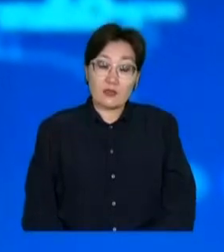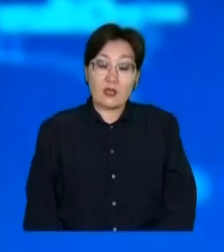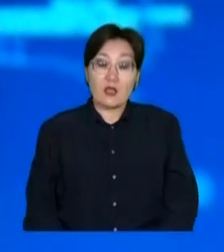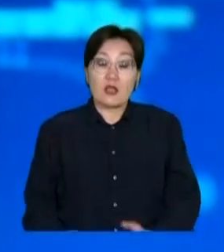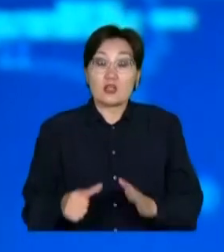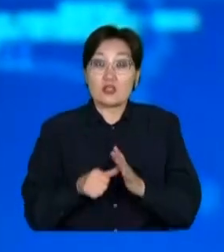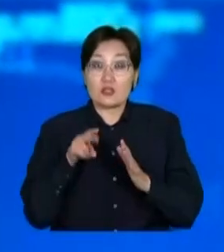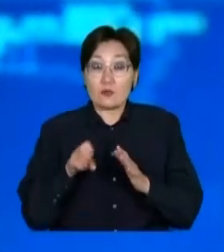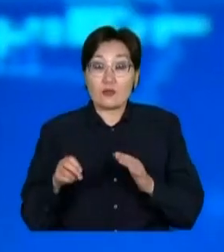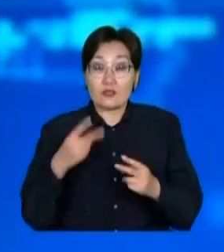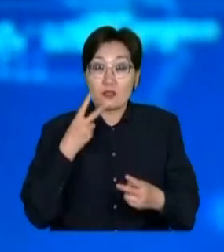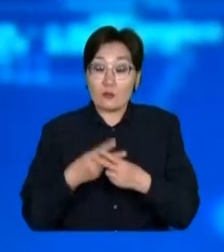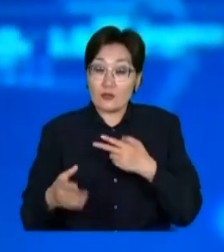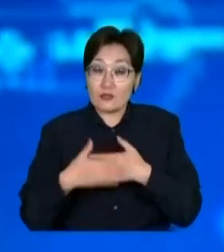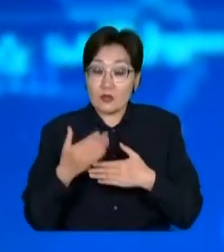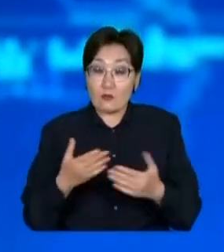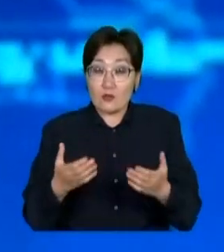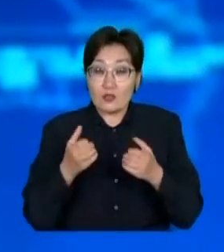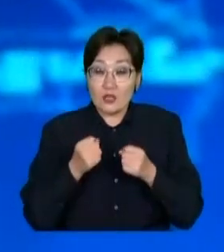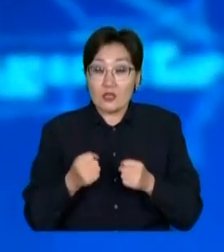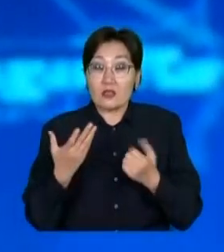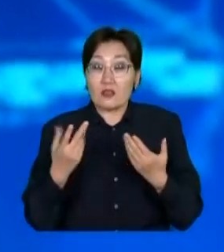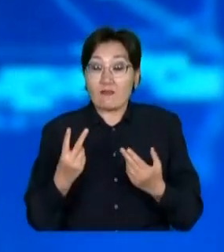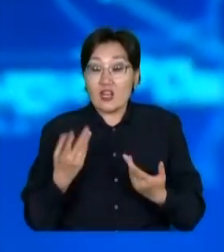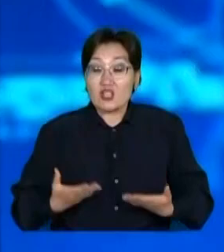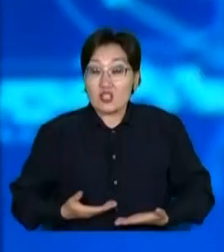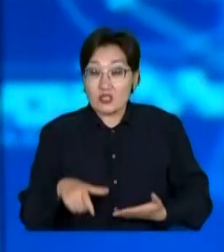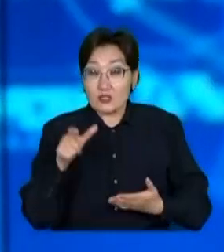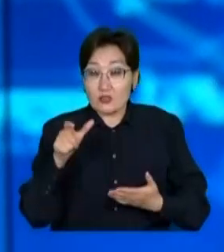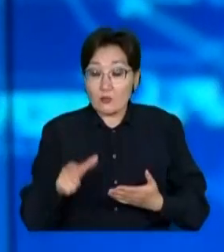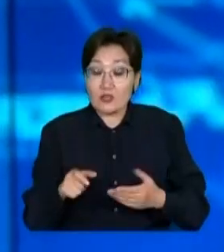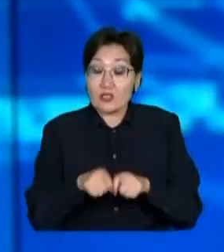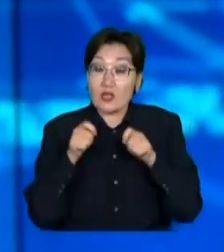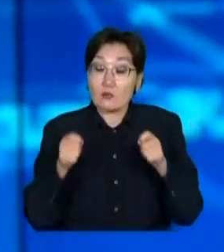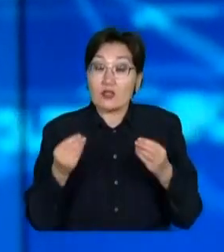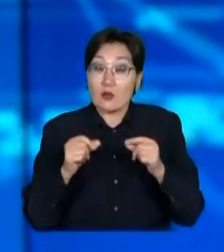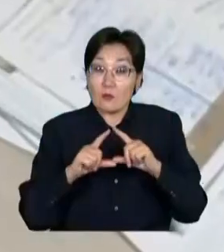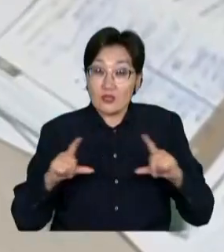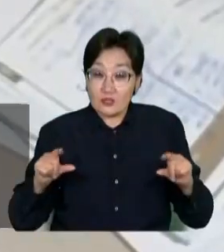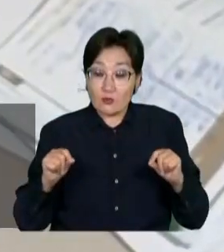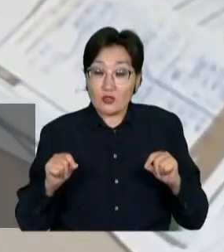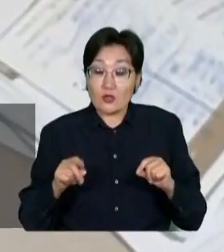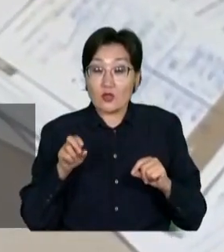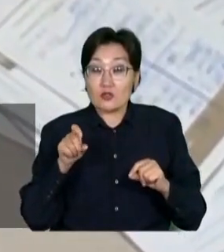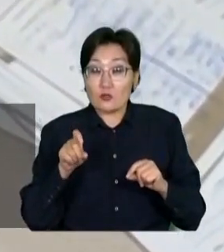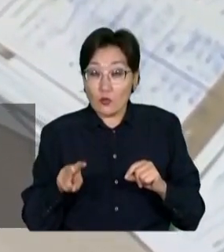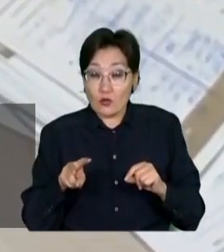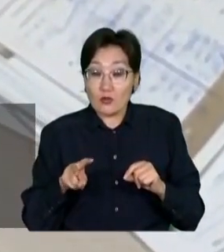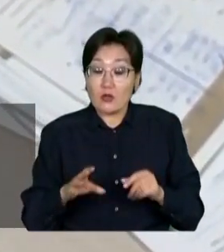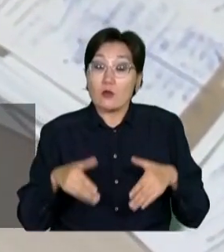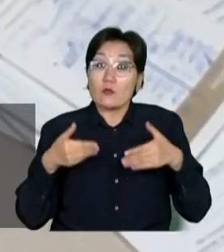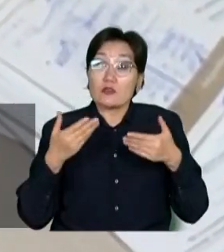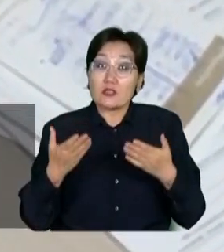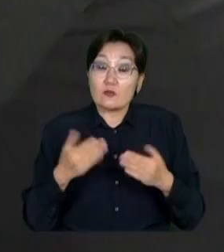6 лет тюрьмы получили 2 жителя Трау за организацию финпирамиды под видом потребительского кооператива «Казхом». Организаторы